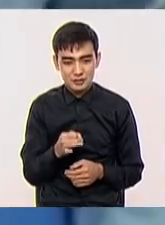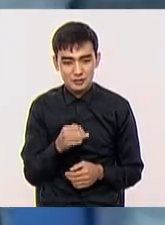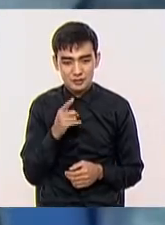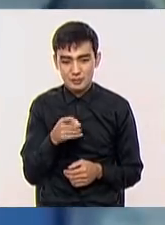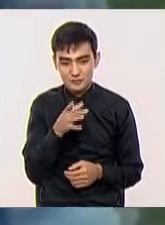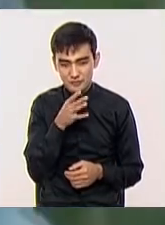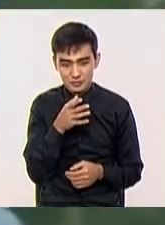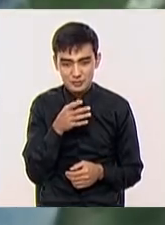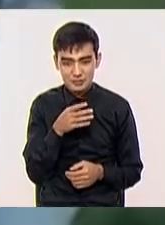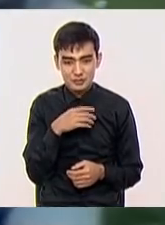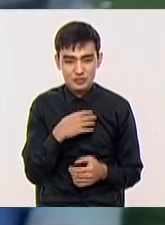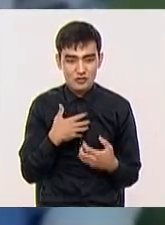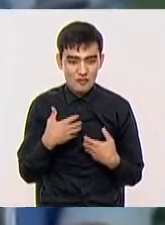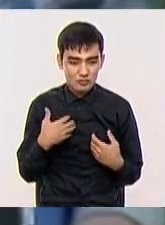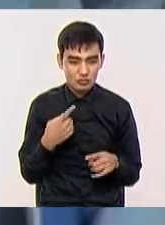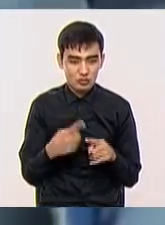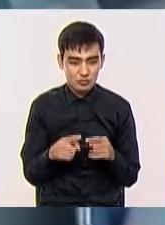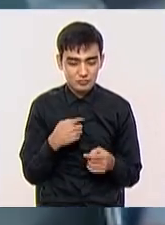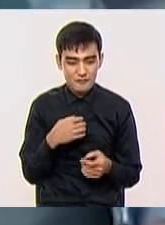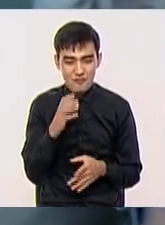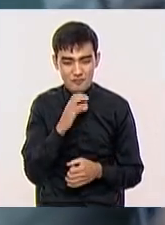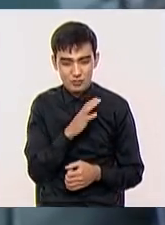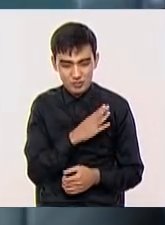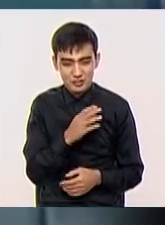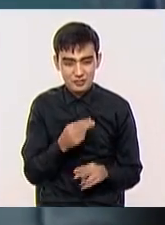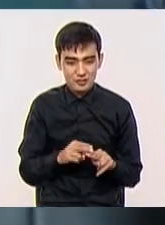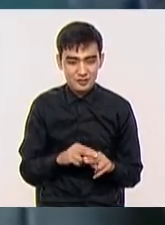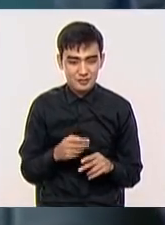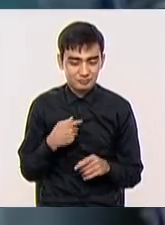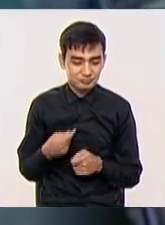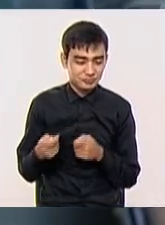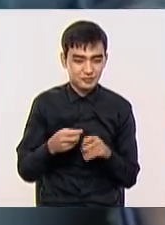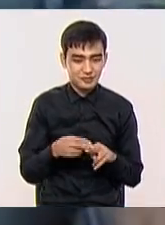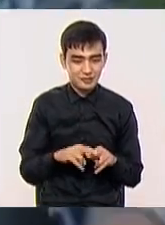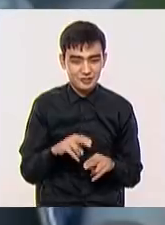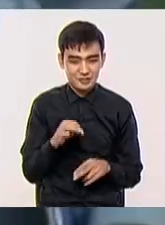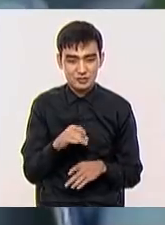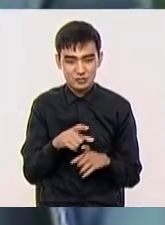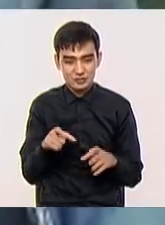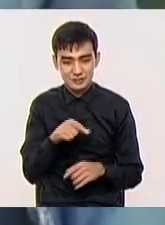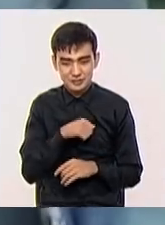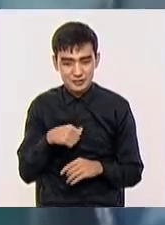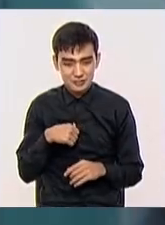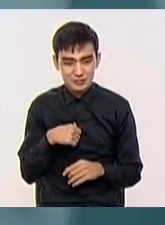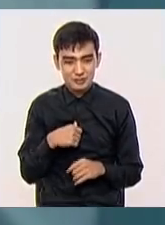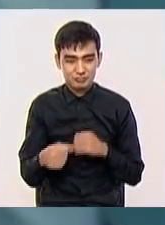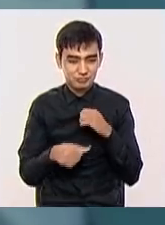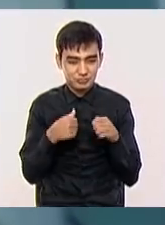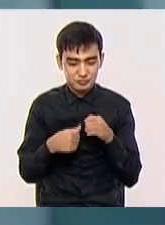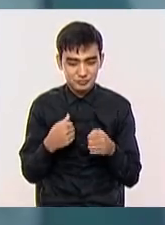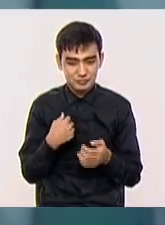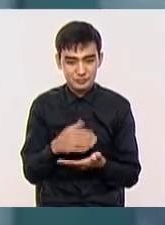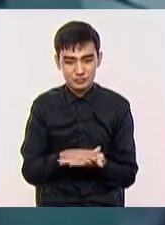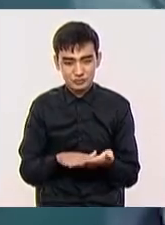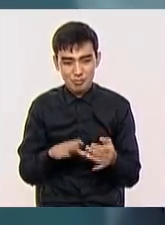кездегі неметкен малдарды, одан мен алып сойған малдарды, одан кейінгі аннекстердің өздерінің сойған малдарының бәрін орнын